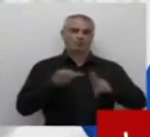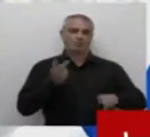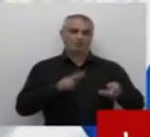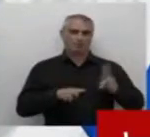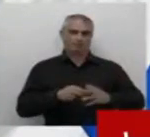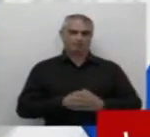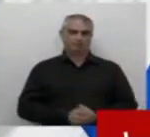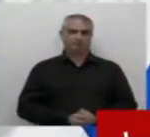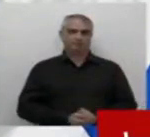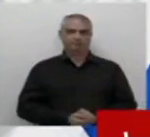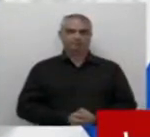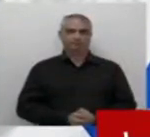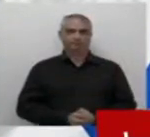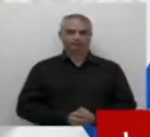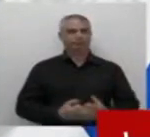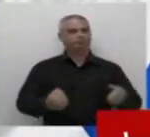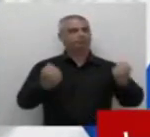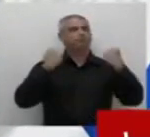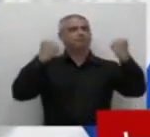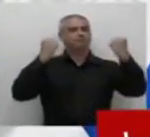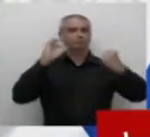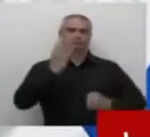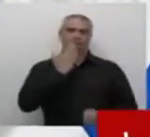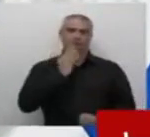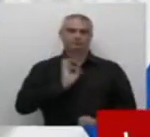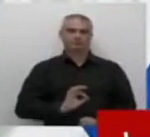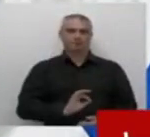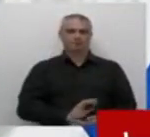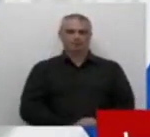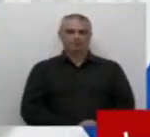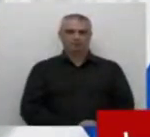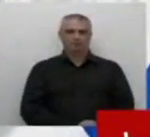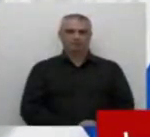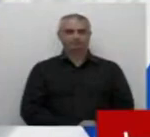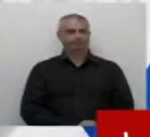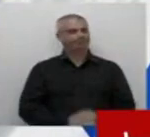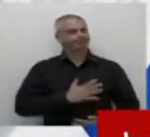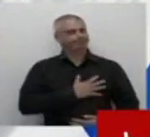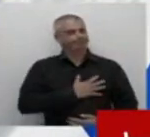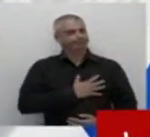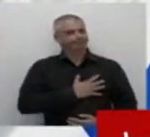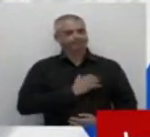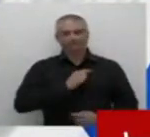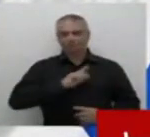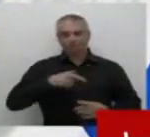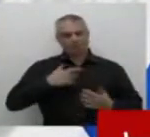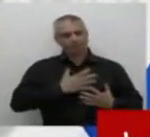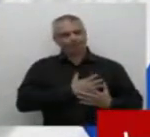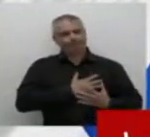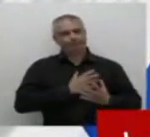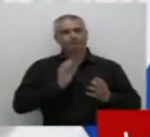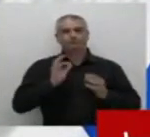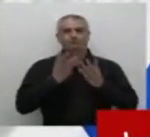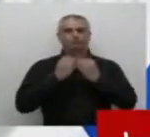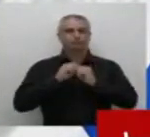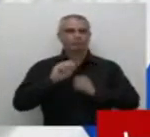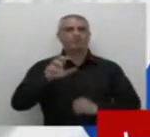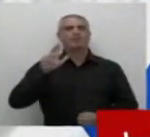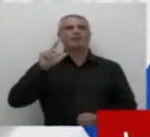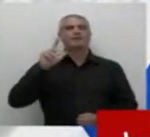اليهم امس قائمه اخرى من الشهداء ابطال اسرائيل قلوبنا مع عائلاتهم